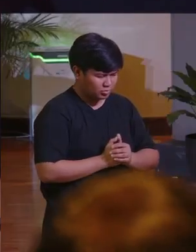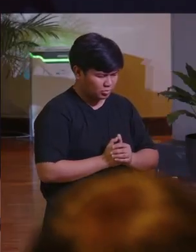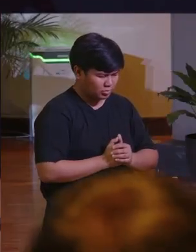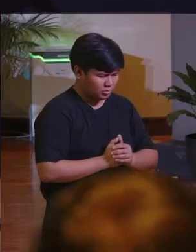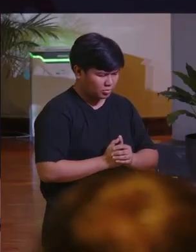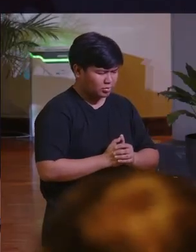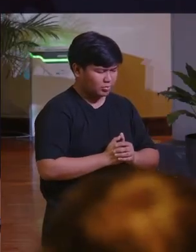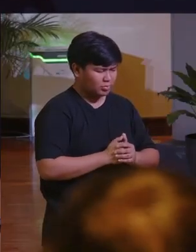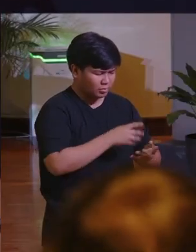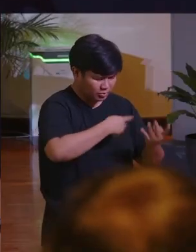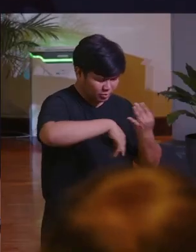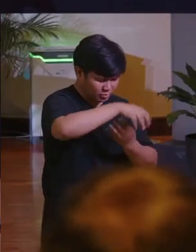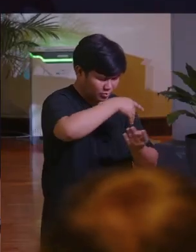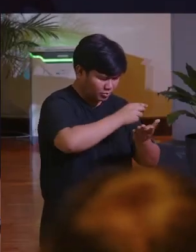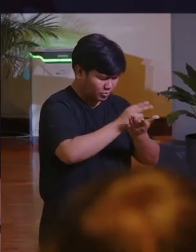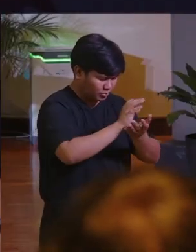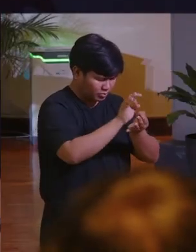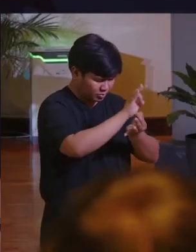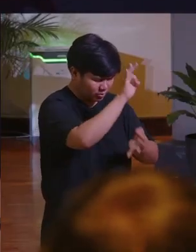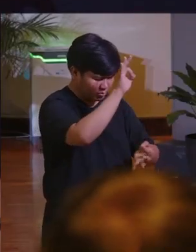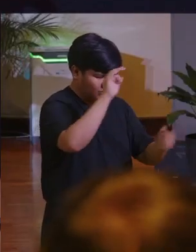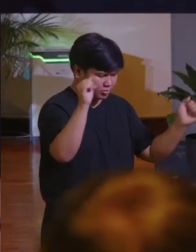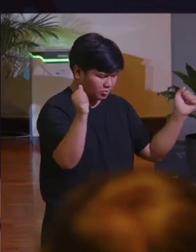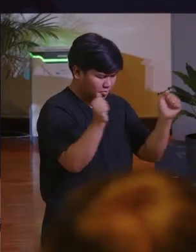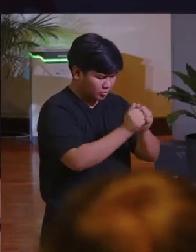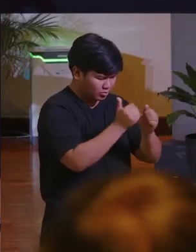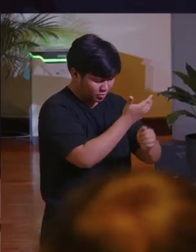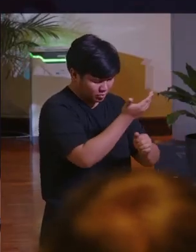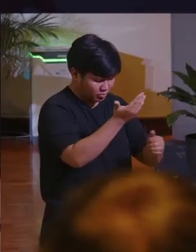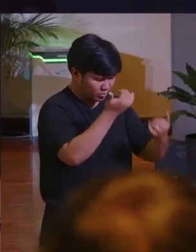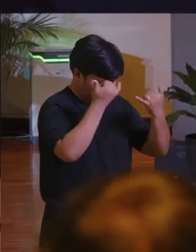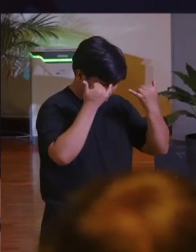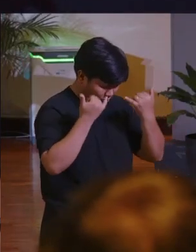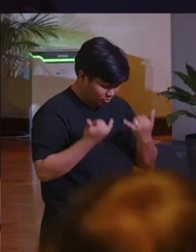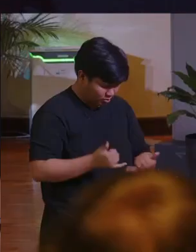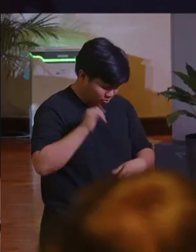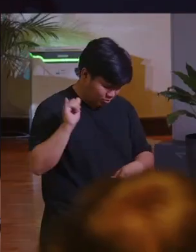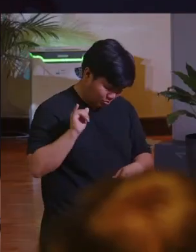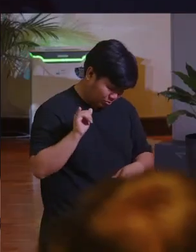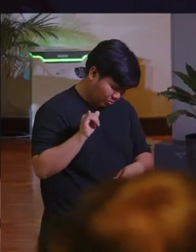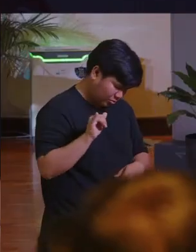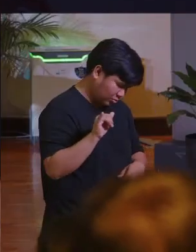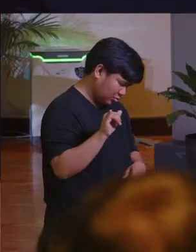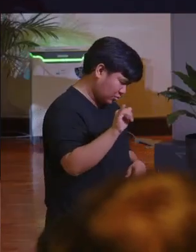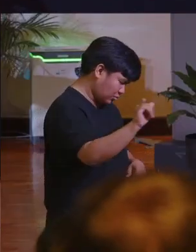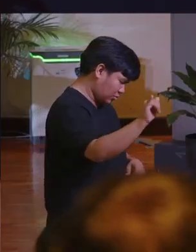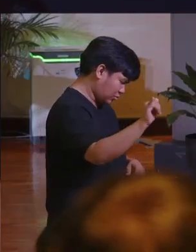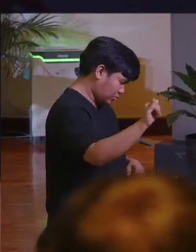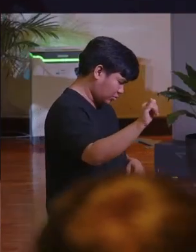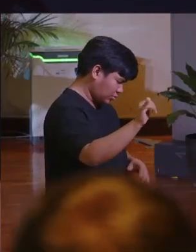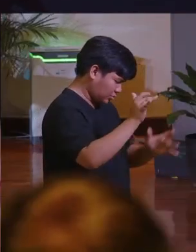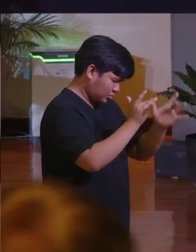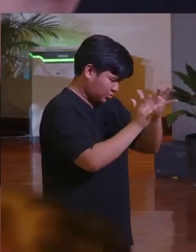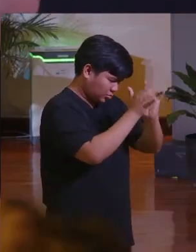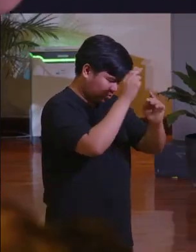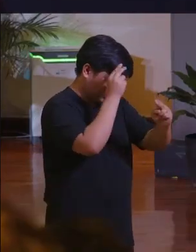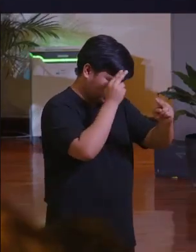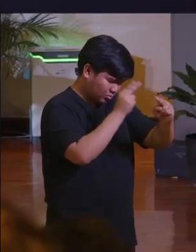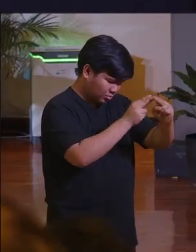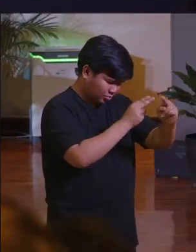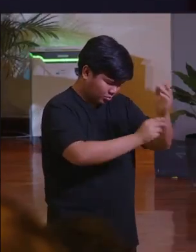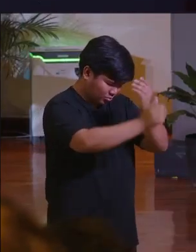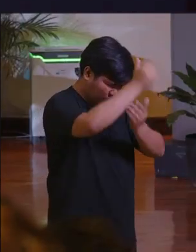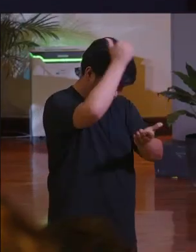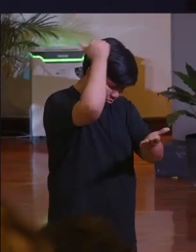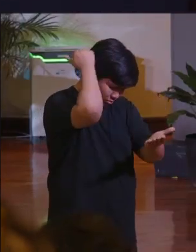ang pakikipisan ng Diwang Banal ay mapasa atin nawa lahat, magmula ngayon at magpakailanman. At ang lahat ay